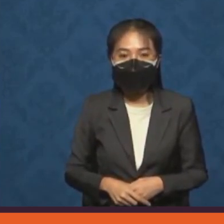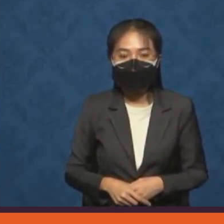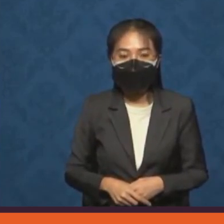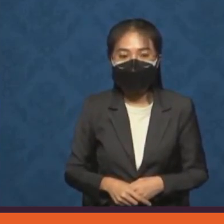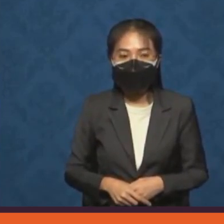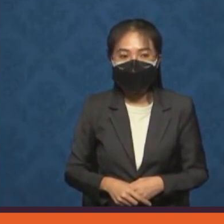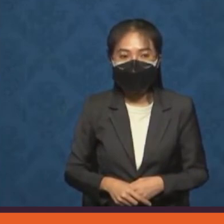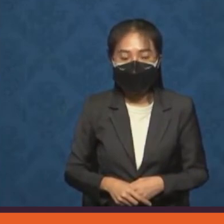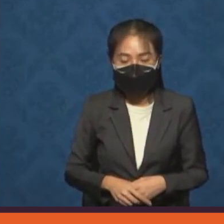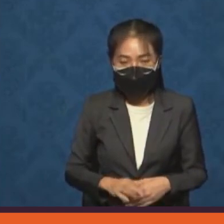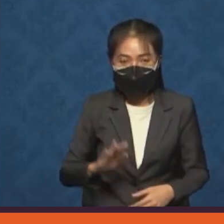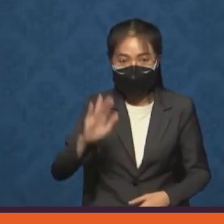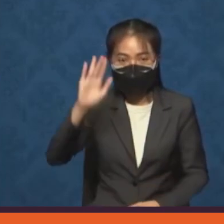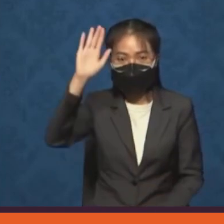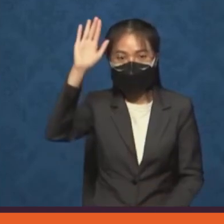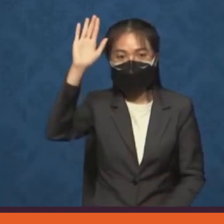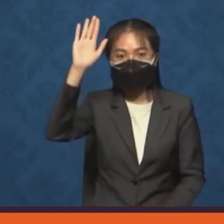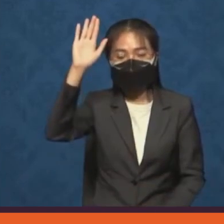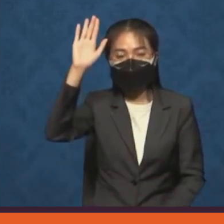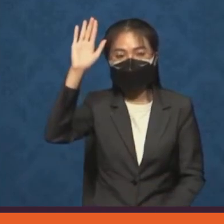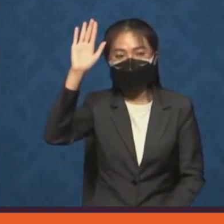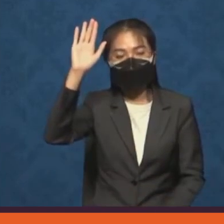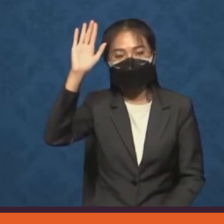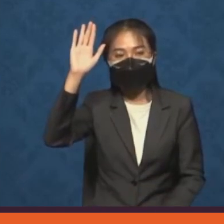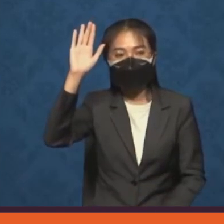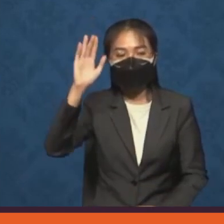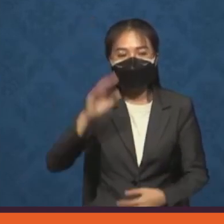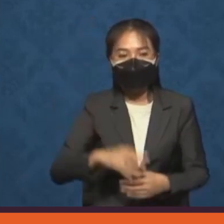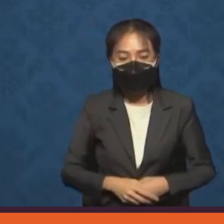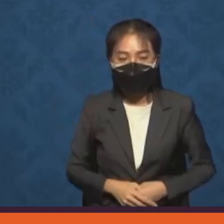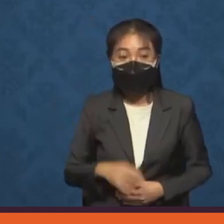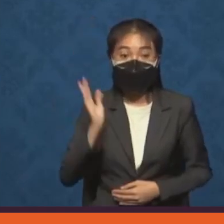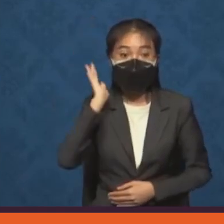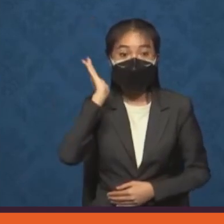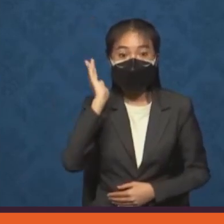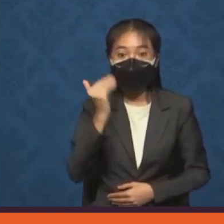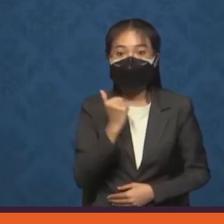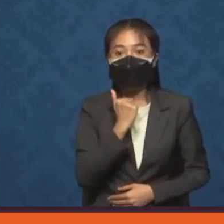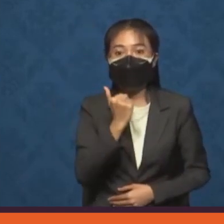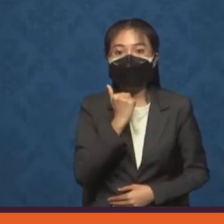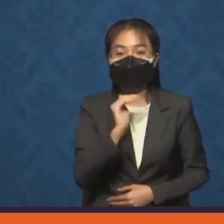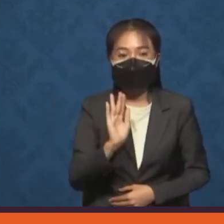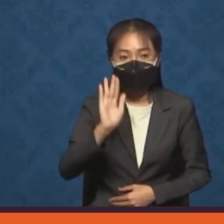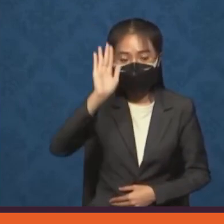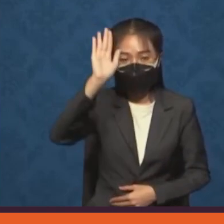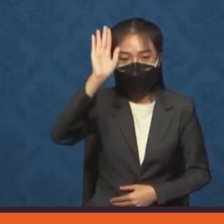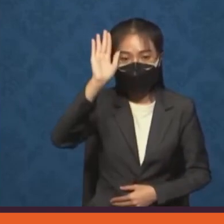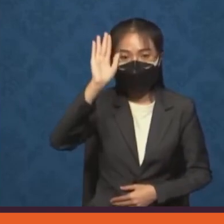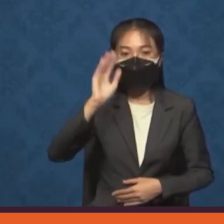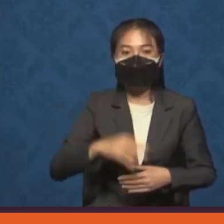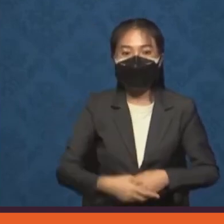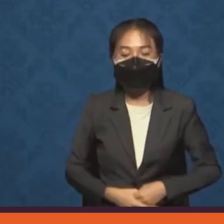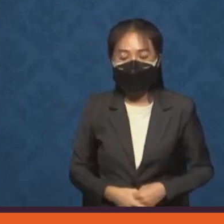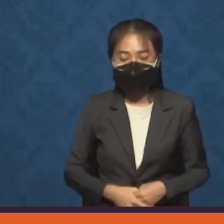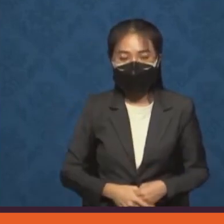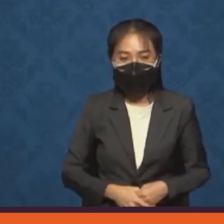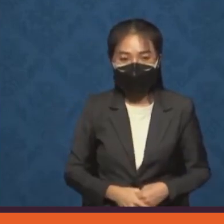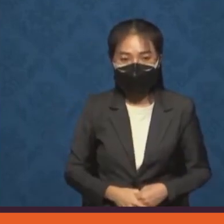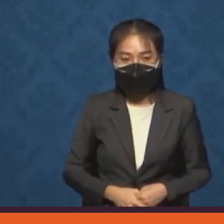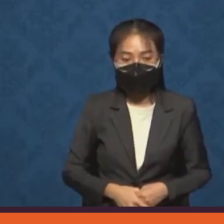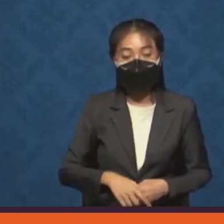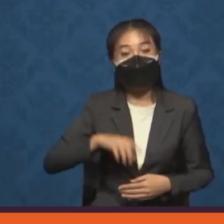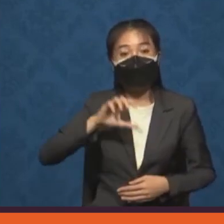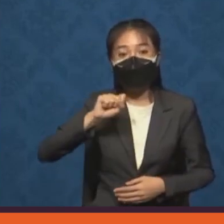ท่านกิติศักดิ์มีอะไรเชิญนะครับ ครับท่านประธานครับกิติศักดิ์รัตนวราหะฐานะสมาชิกรัฐสภ